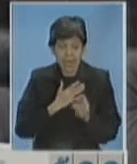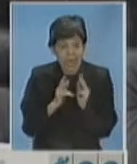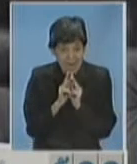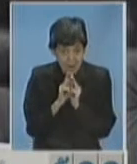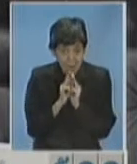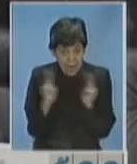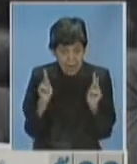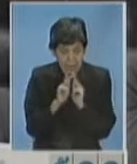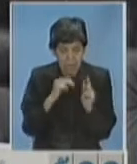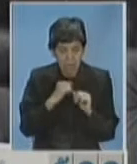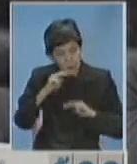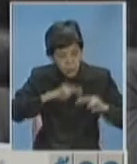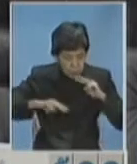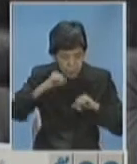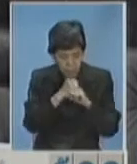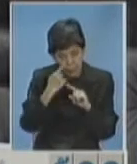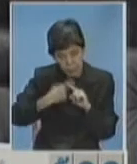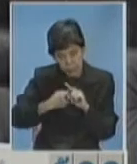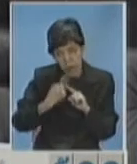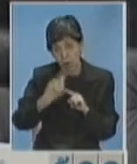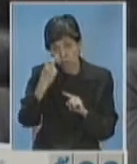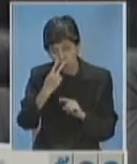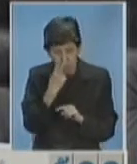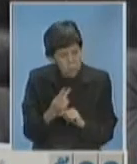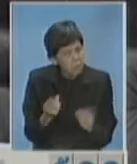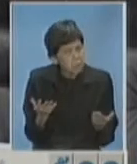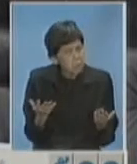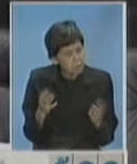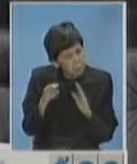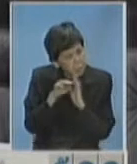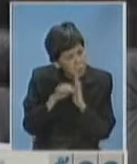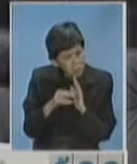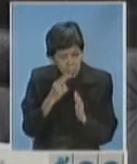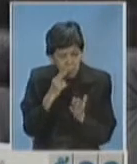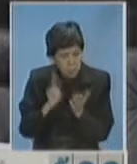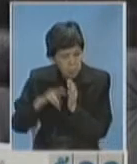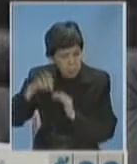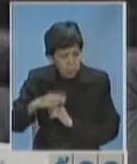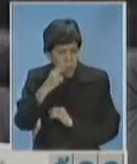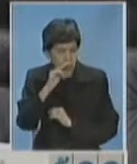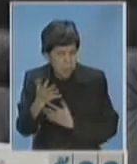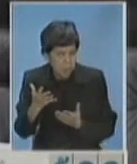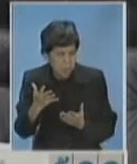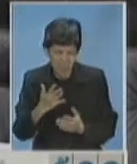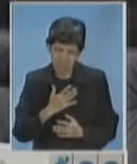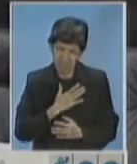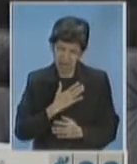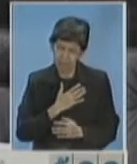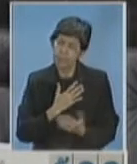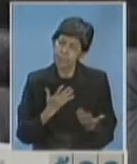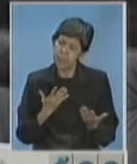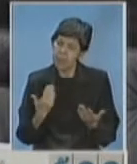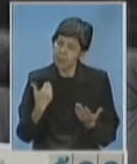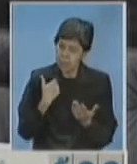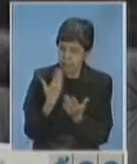เองที่เราพิจารณาทำงานมา2 เดือนก็ไม่ปรากฏรายการนี้อยู่นะคะดิฉันขอกราบเรียนว่าดิฉันไม่ได้ติดขัดว่าจ